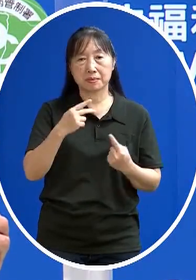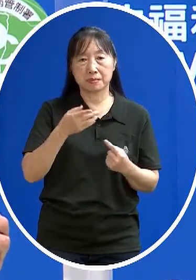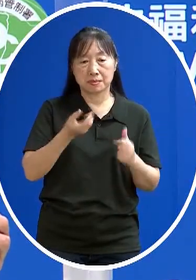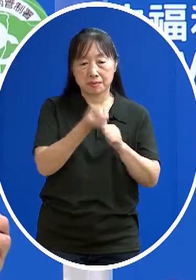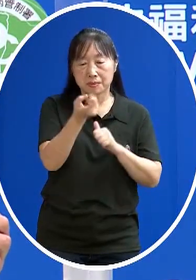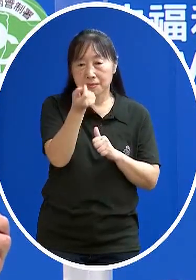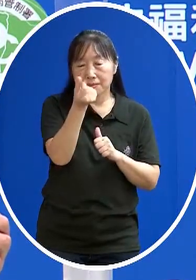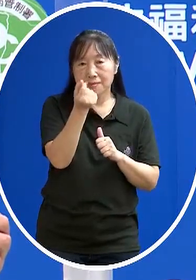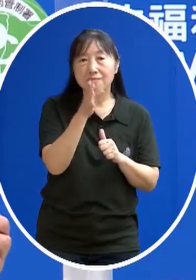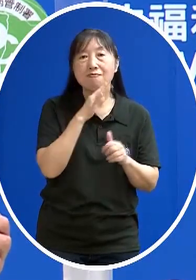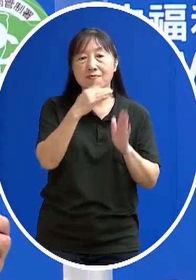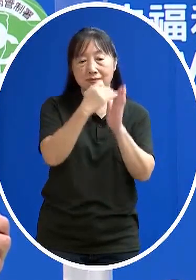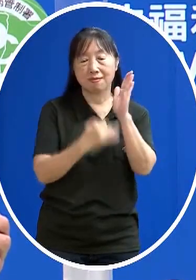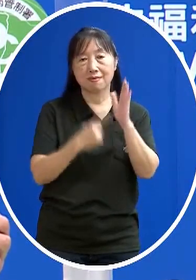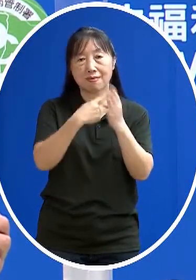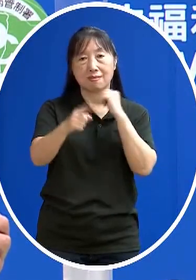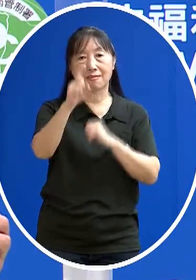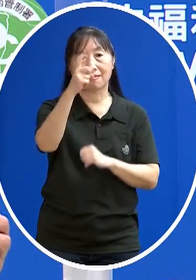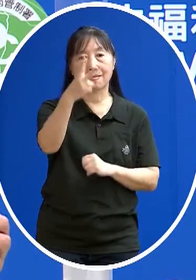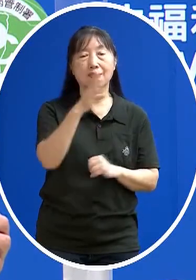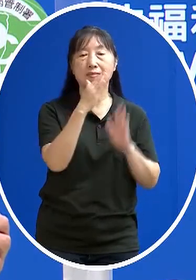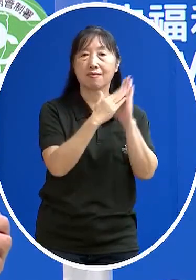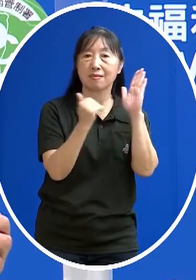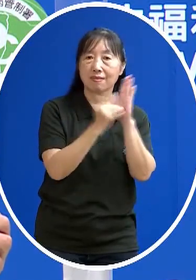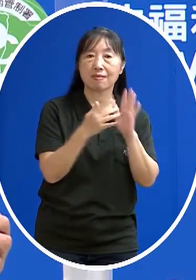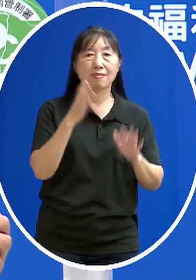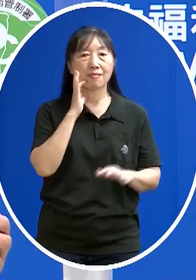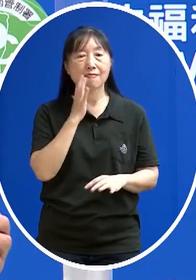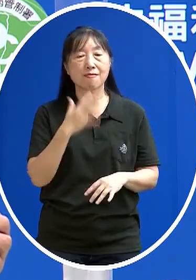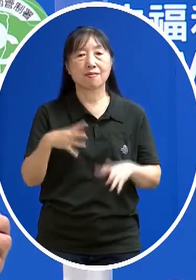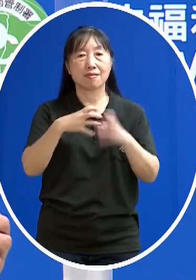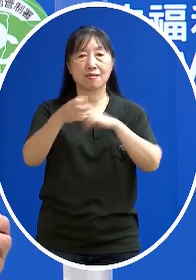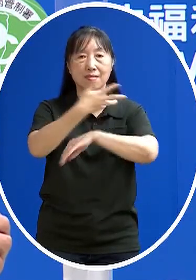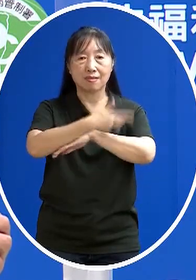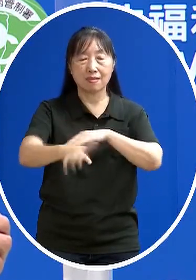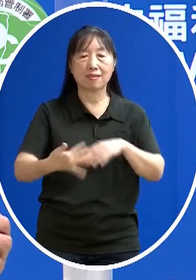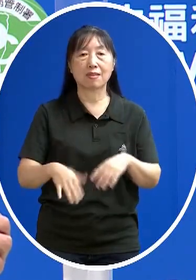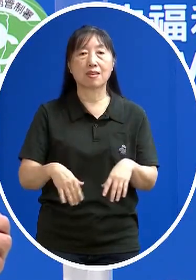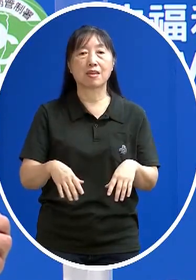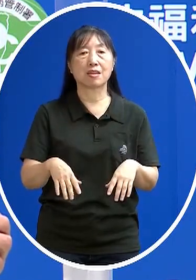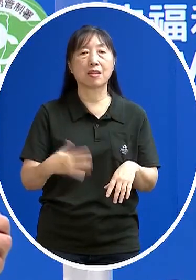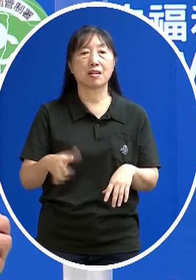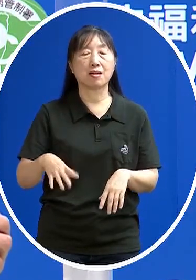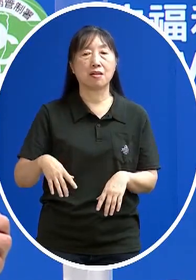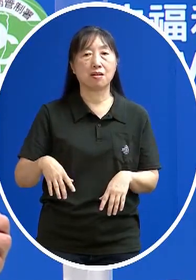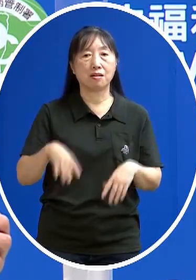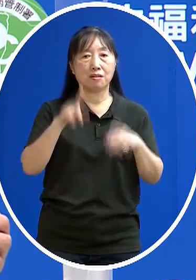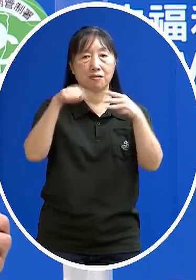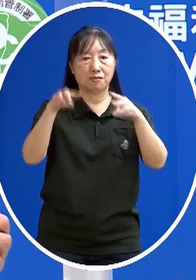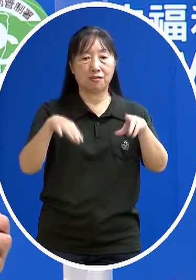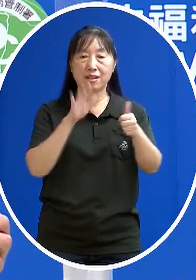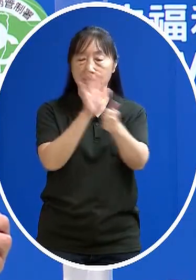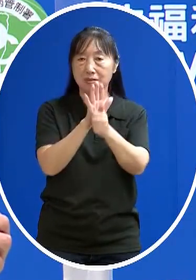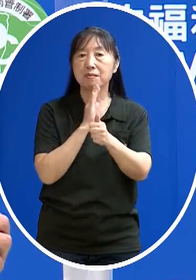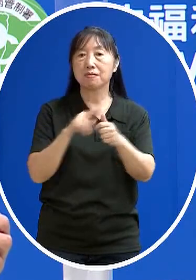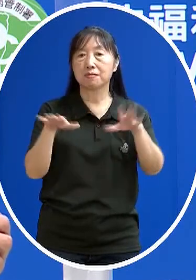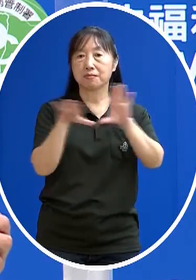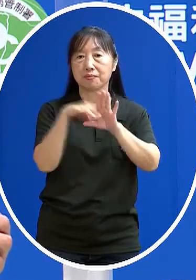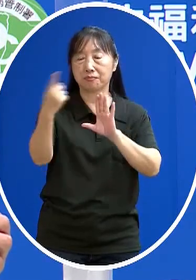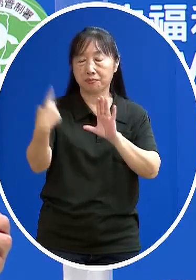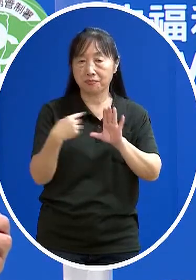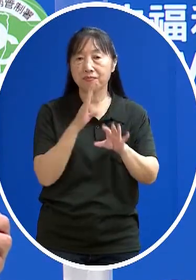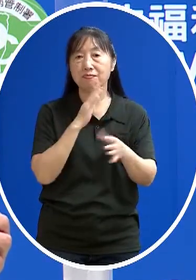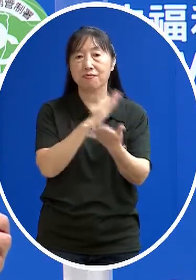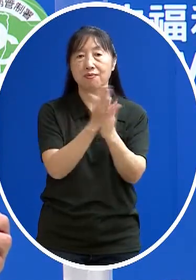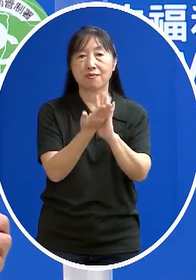概是12个，包括纽西兰、澳门、帛琉、斐济、文莱、越南、泰国、蒙古、不丹、寮国、柬埔